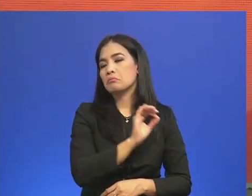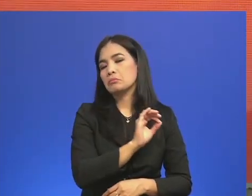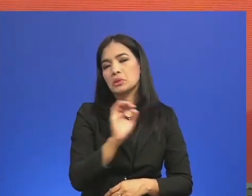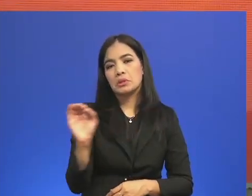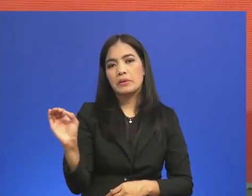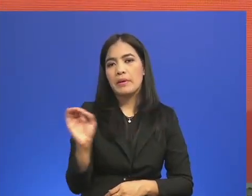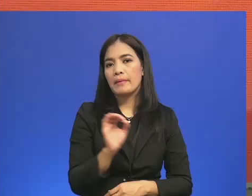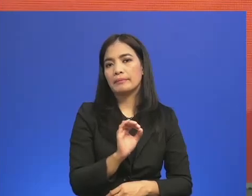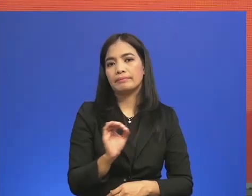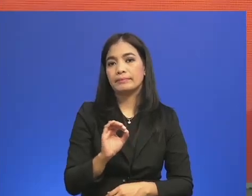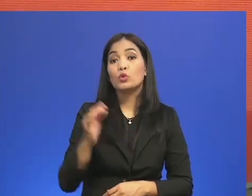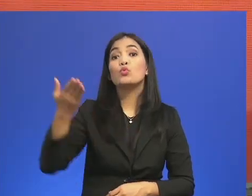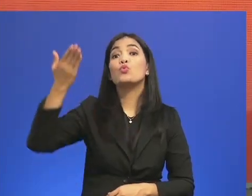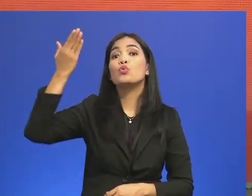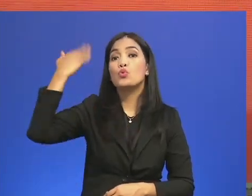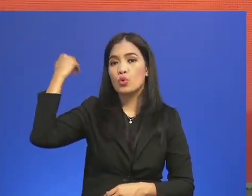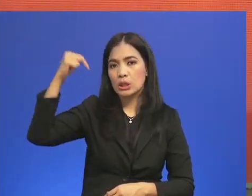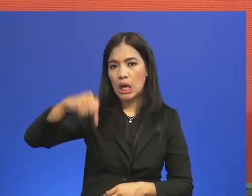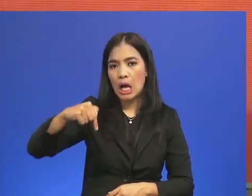ideal.